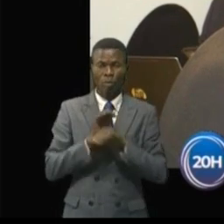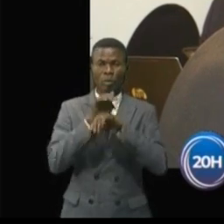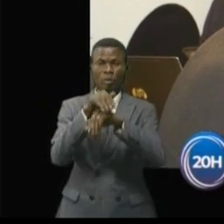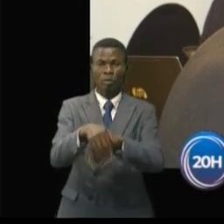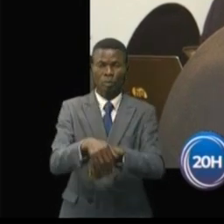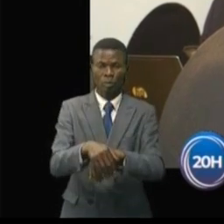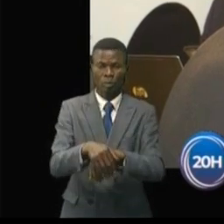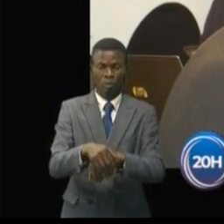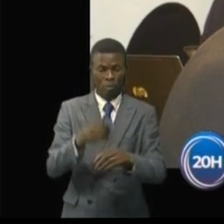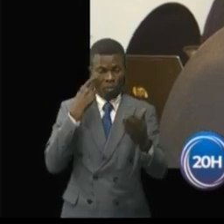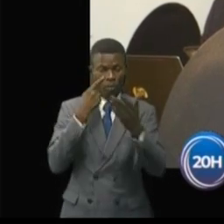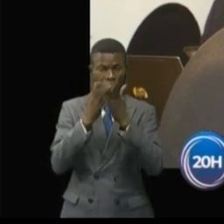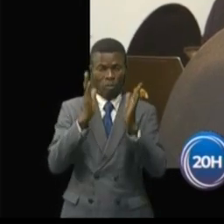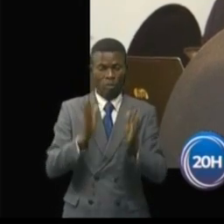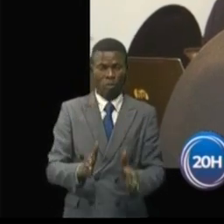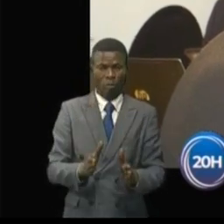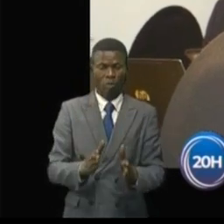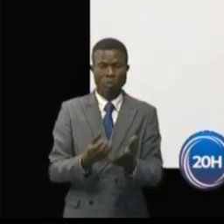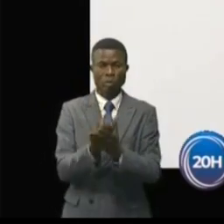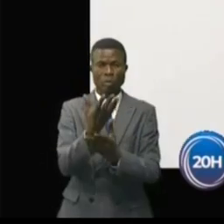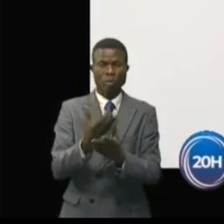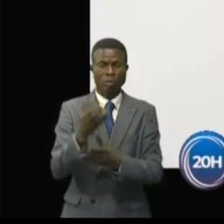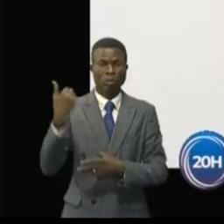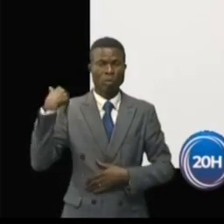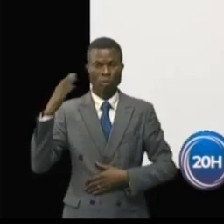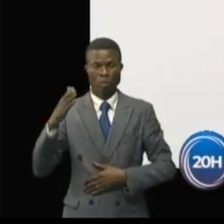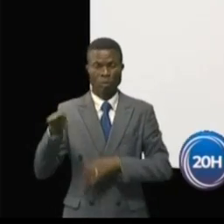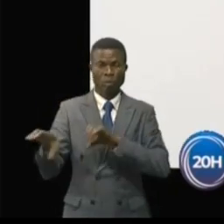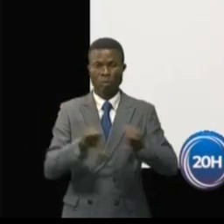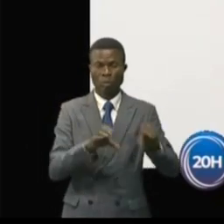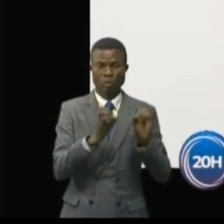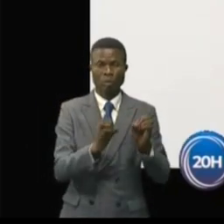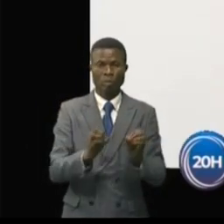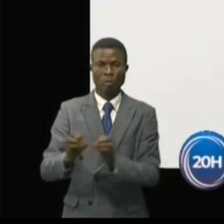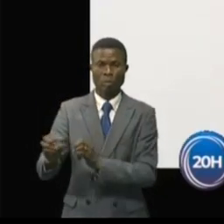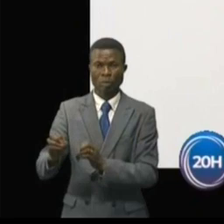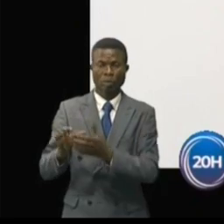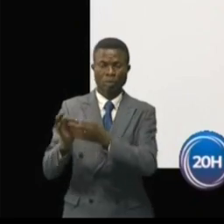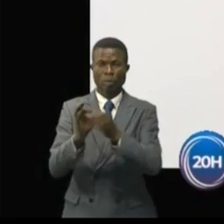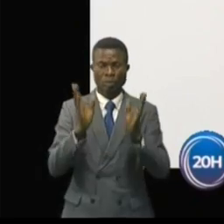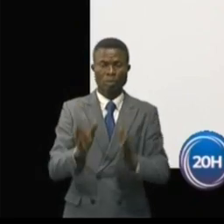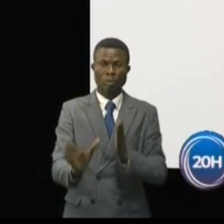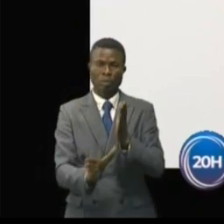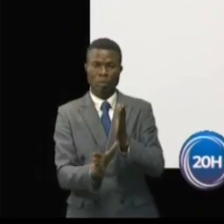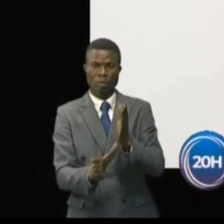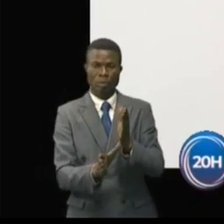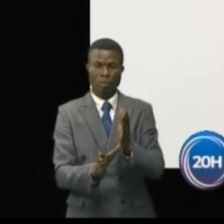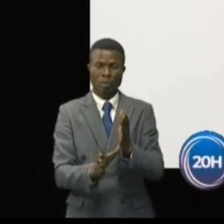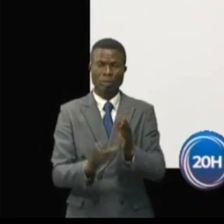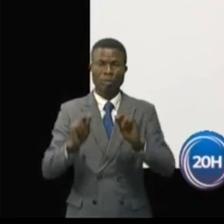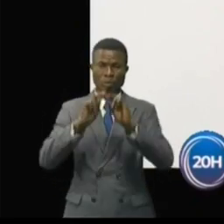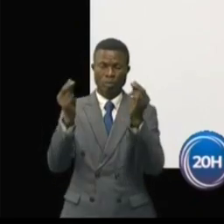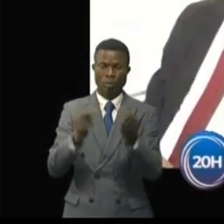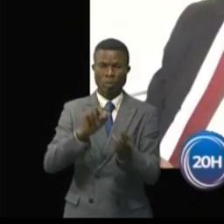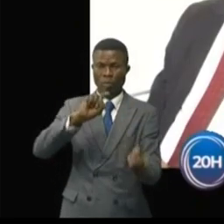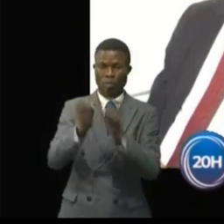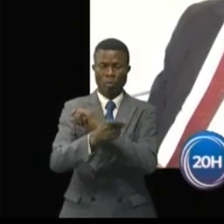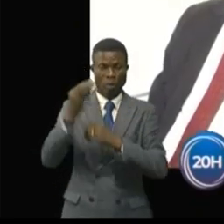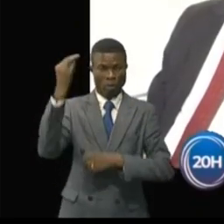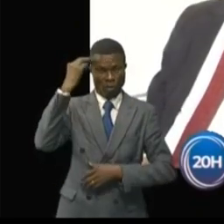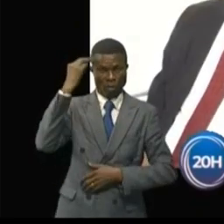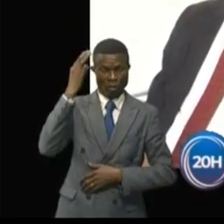de l'Observatoire de la dépense publique. Cérémonie présidée par le coordonnateur adjoint de la cellule des changements des